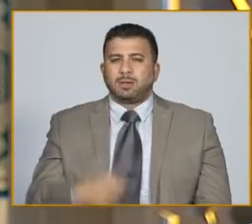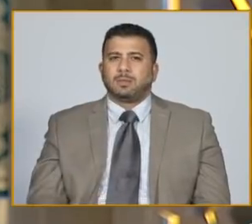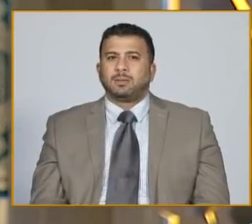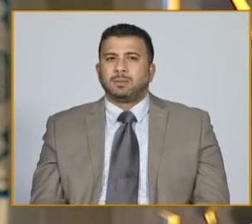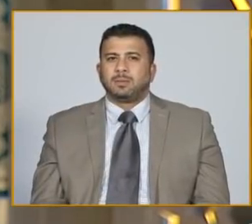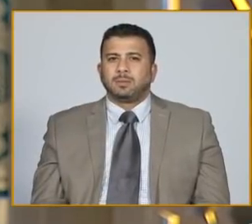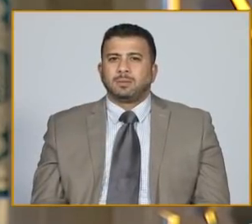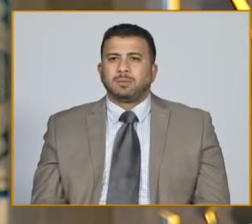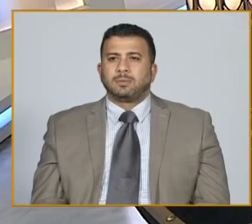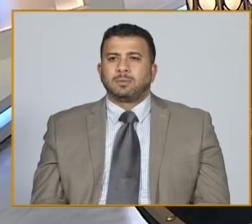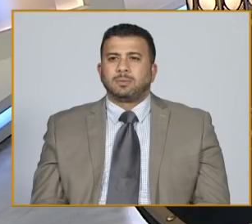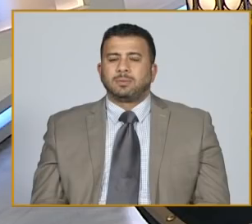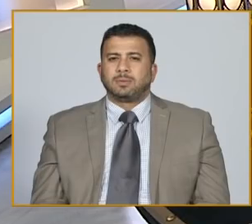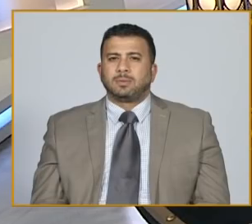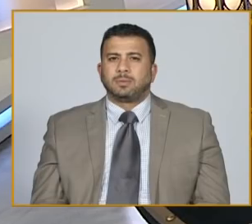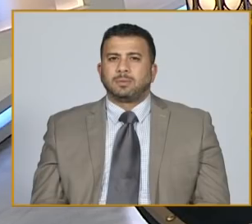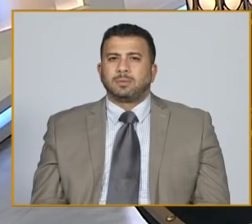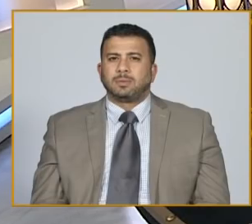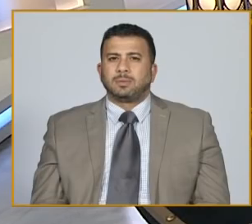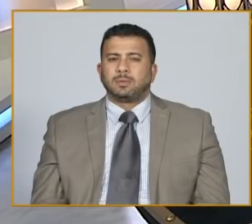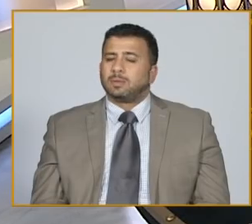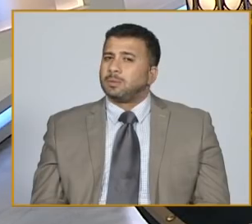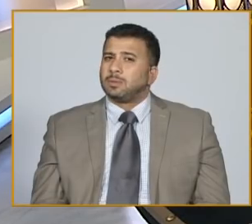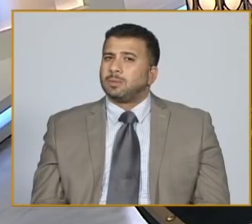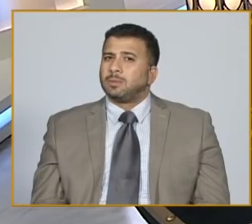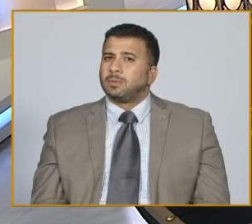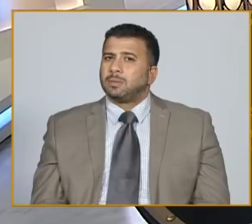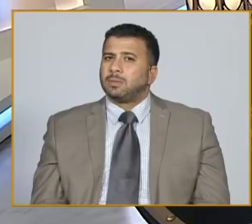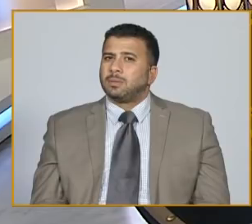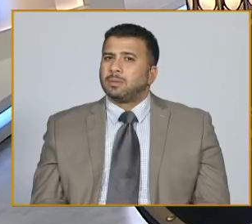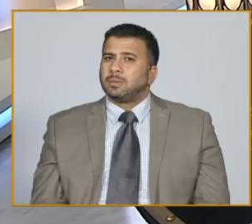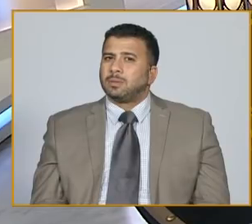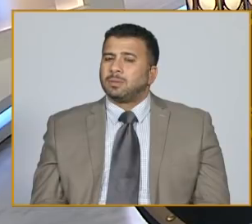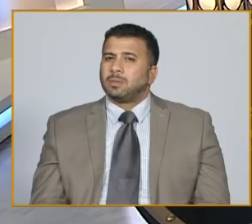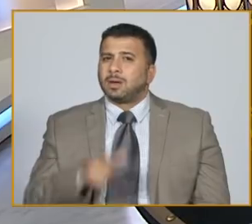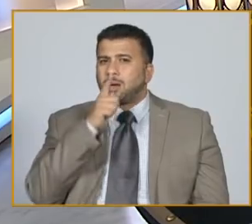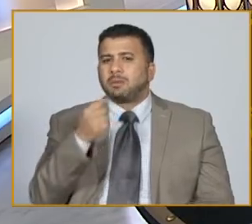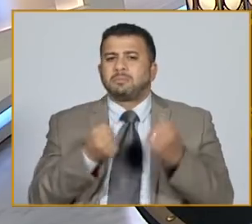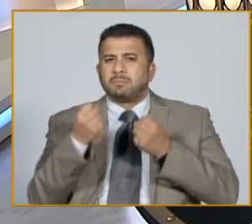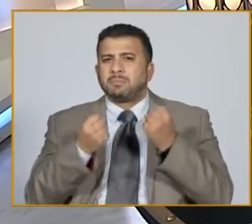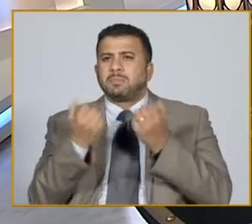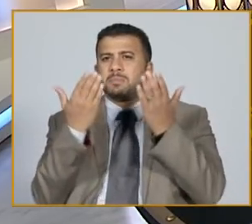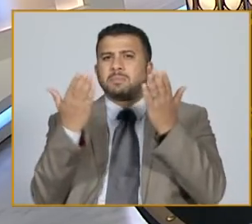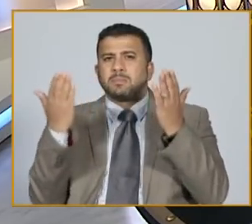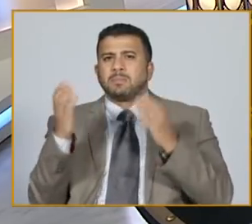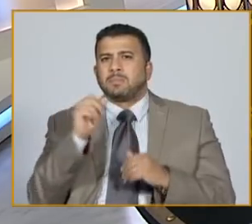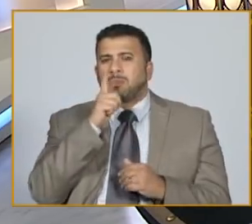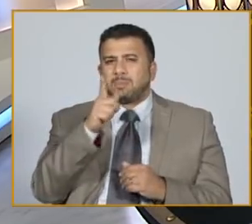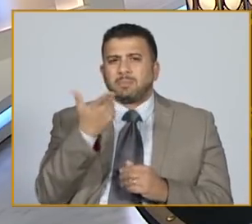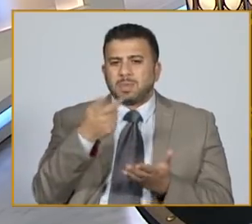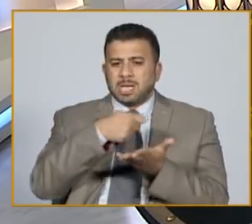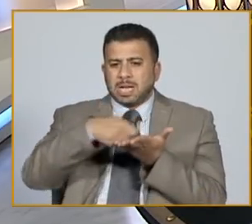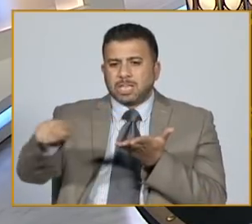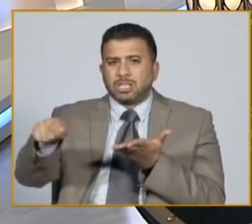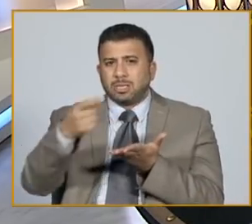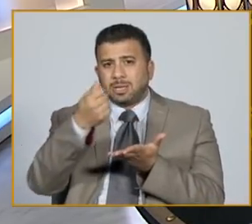مرتبط بجزئين، بس السؤال أوي طويل العمر بخصوص في بعض المعارض حق السيارة طويل العمر، إذا بغيت أشتري سيارة كاش يا طويل العمر يعطوني